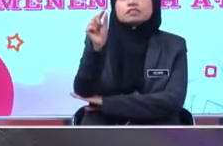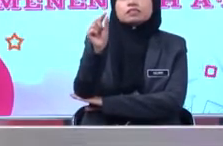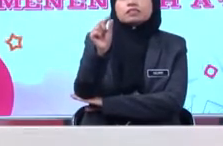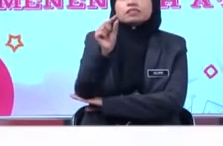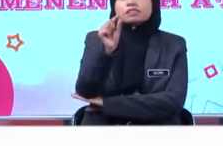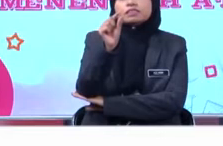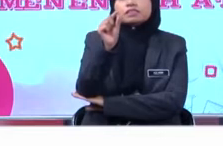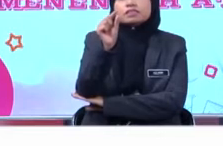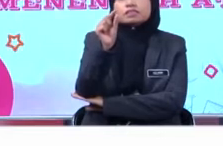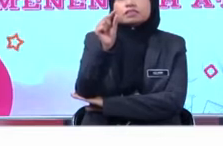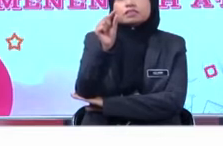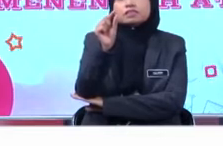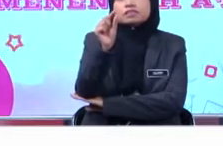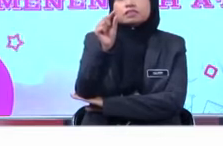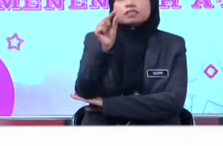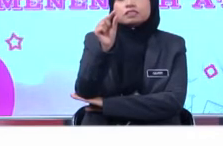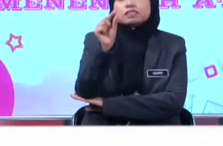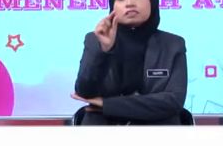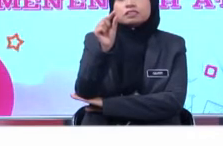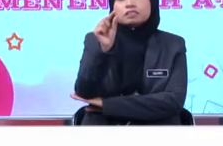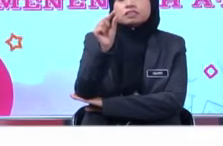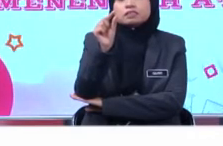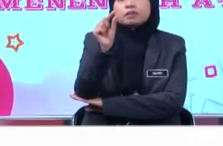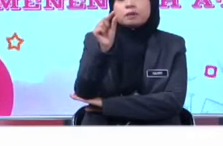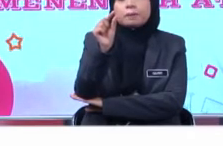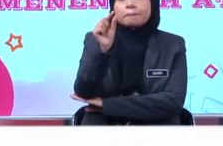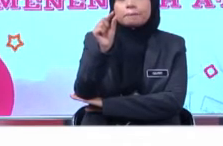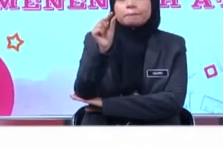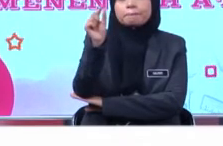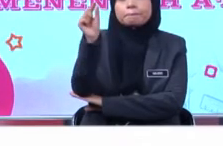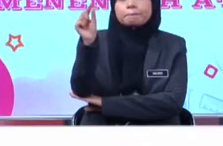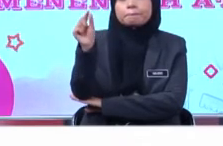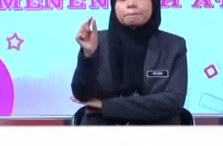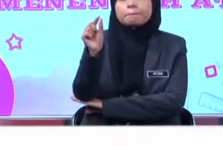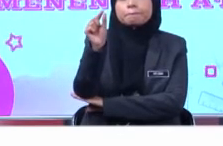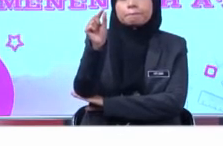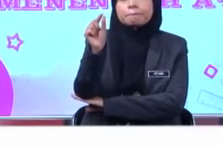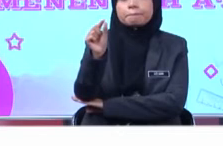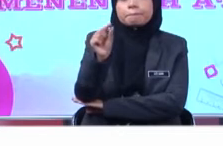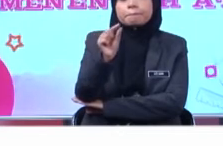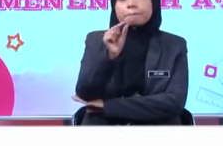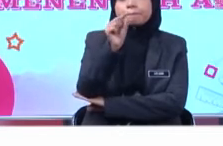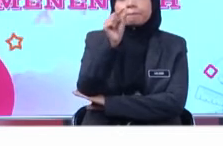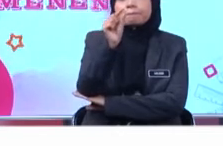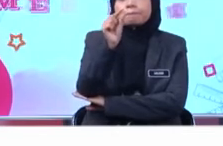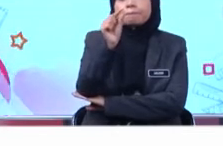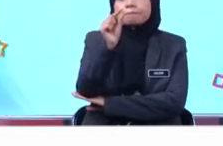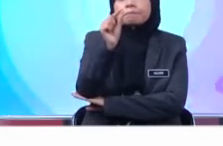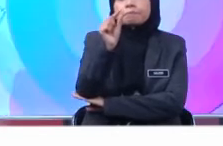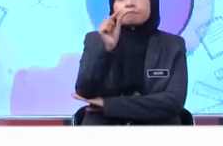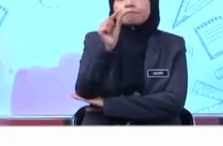nilai himafis samawati wama fil allahummaf